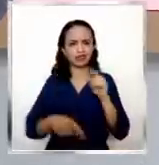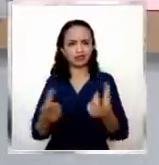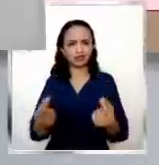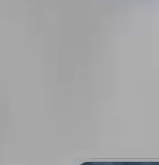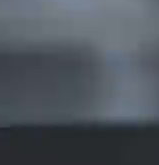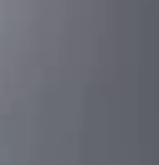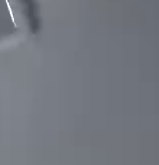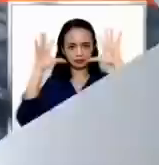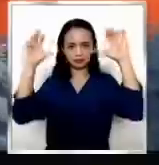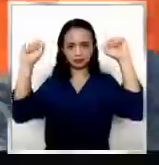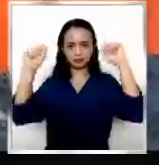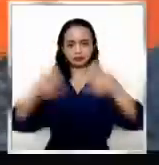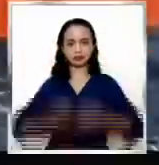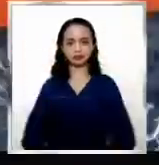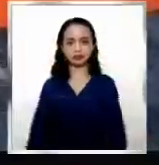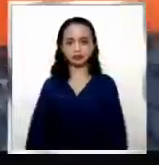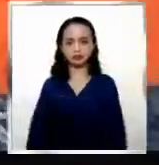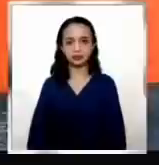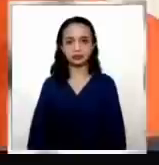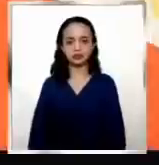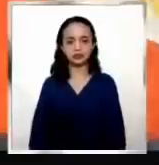Gaston.